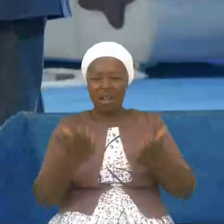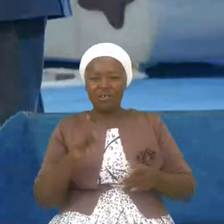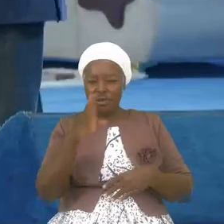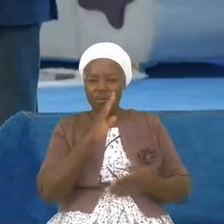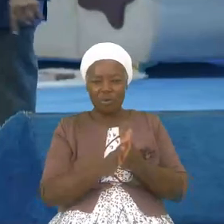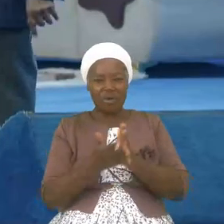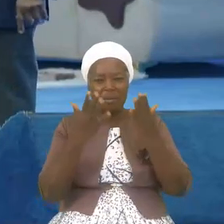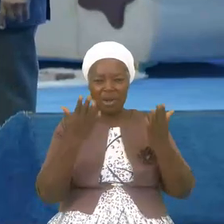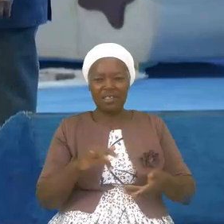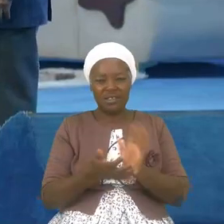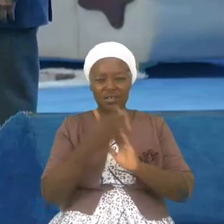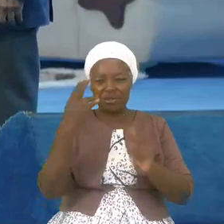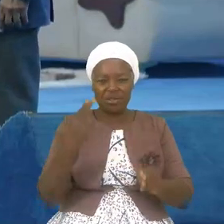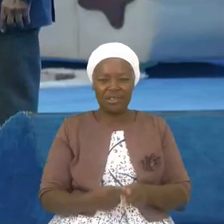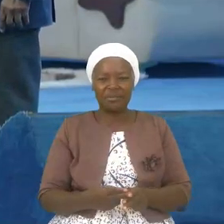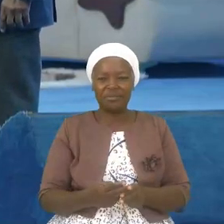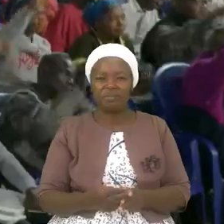Amen.